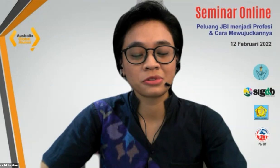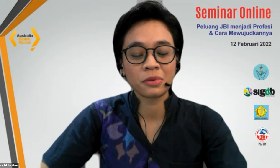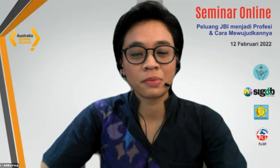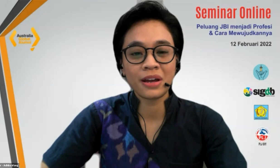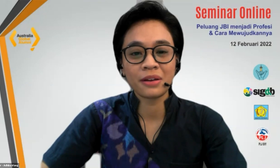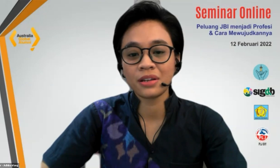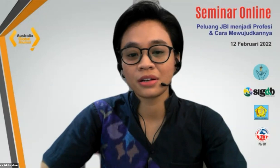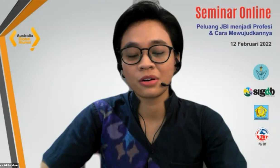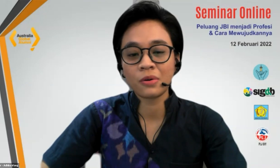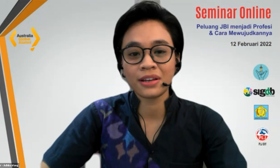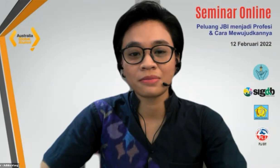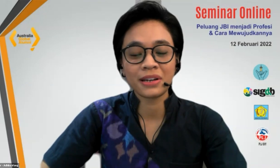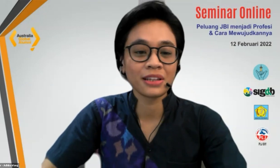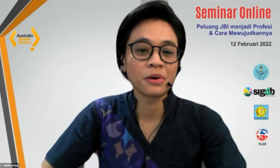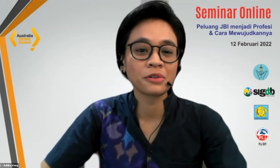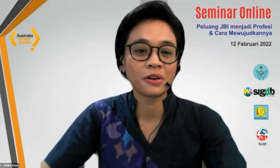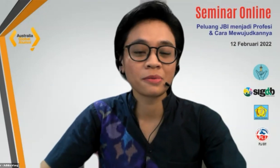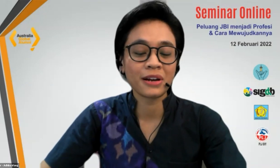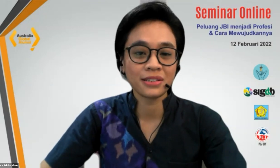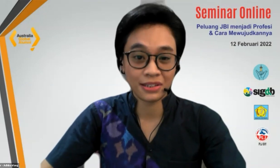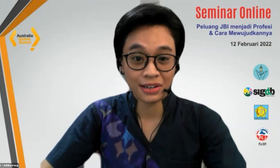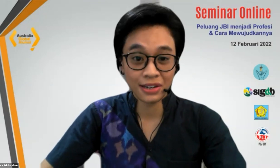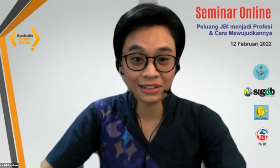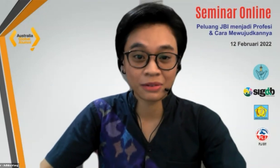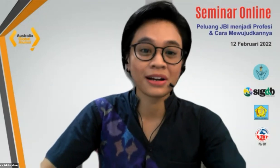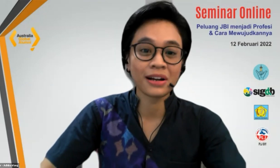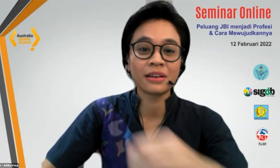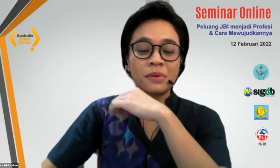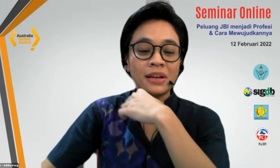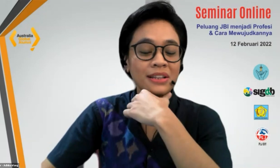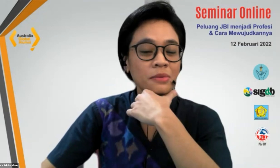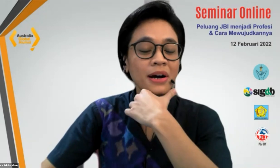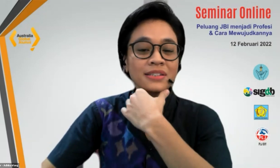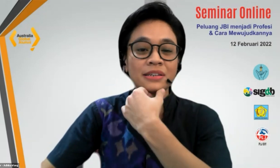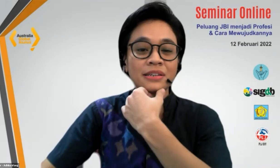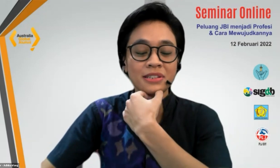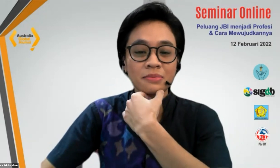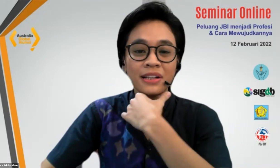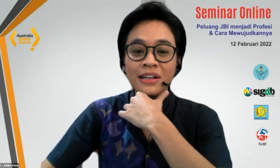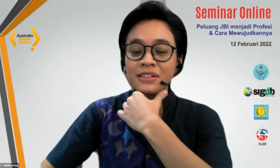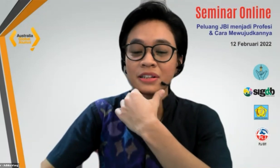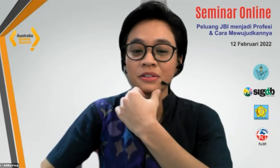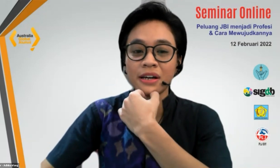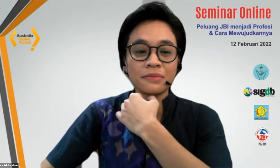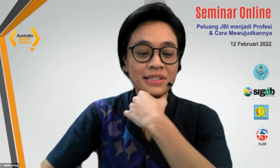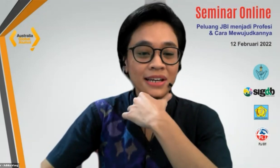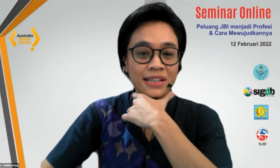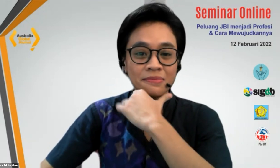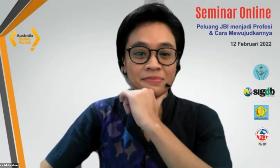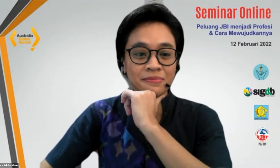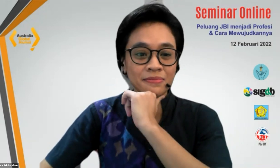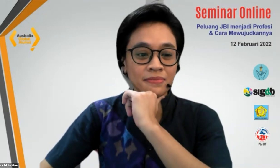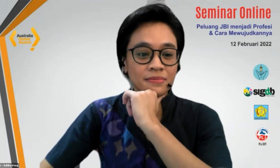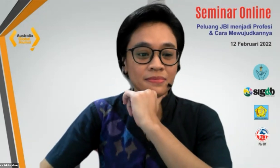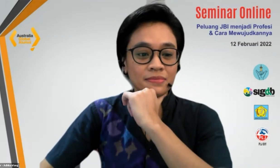masalah justru perbedaan menjadi kekuatan Mari kita bangun kolaborasi dengan latar belakang kita yang berbeda Terima kasih Mas Ismail selanjutnya masa